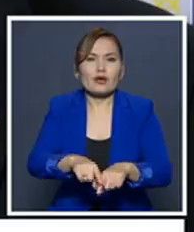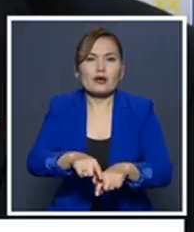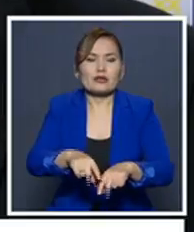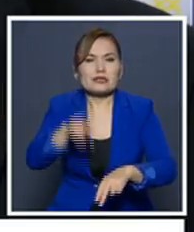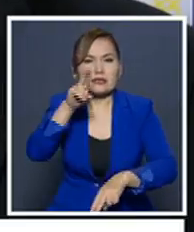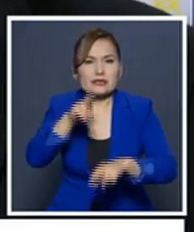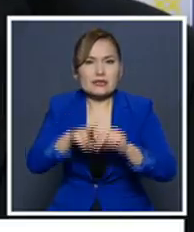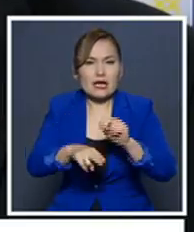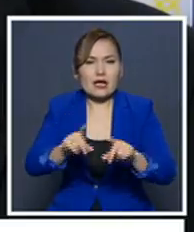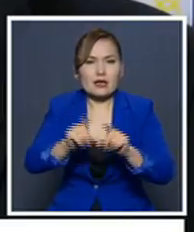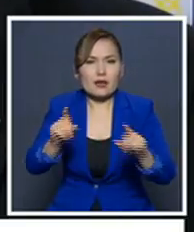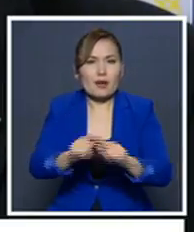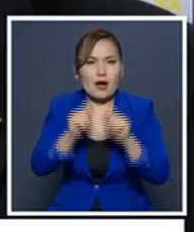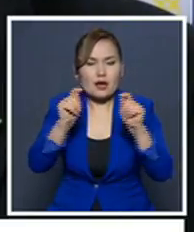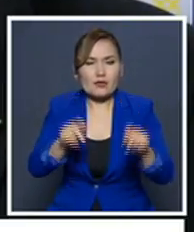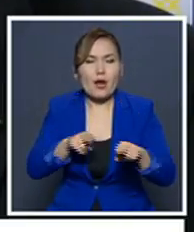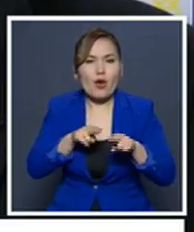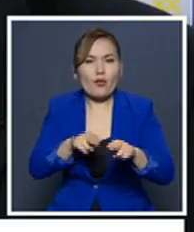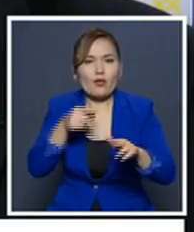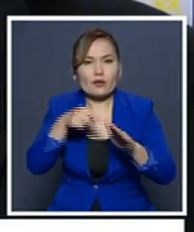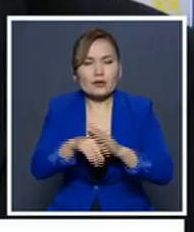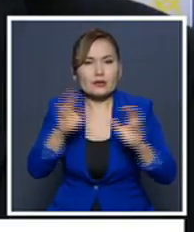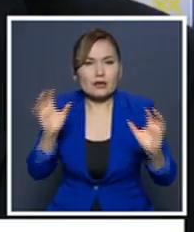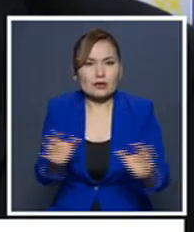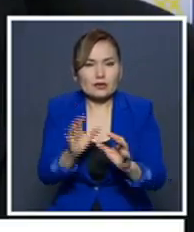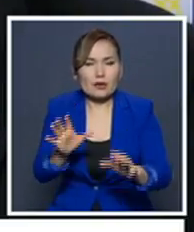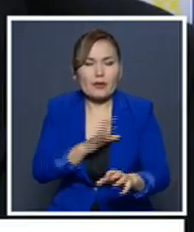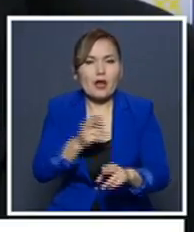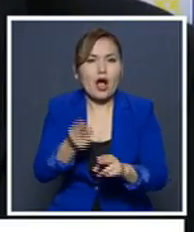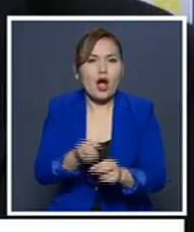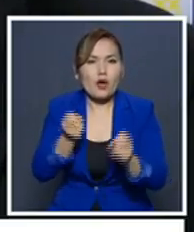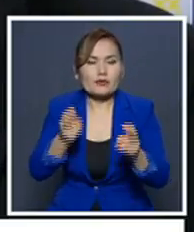нысандардың деңгейі мен жағдайы, қауіпсіздік